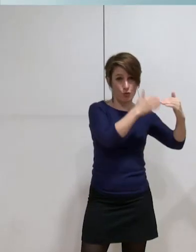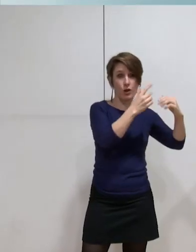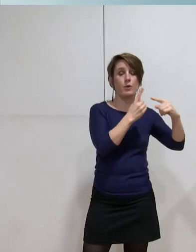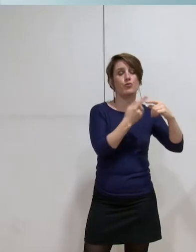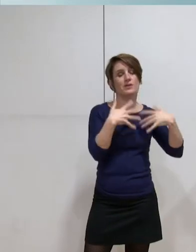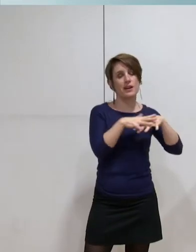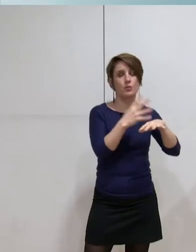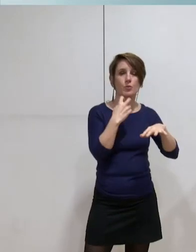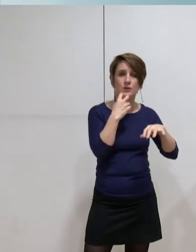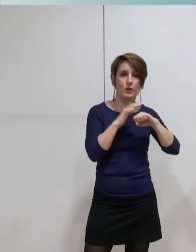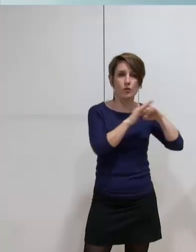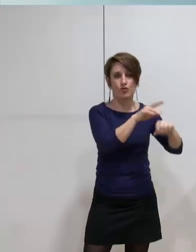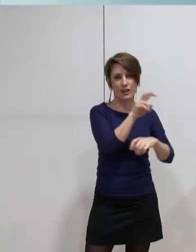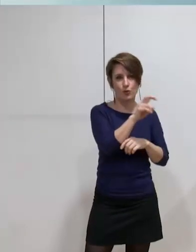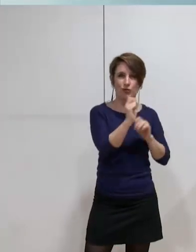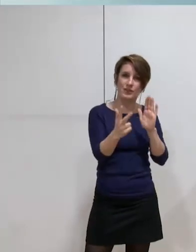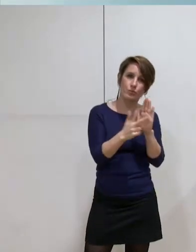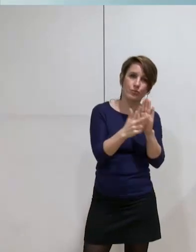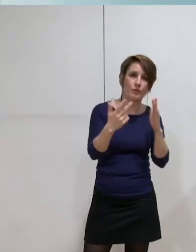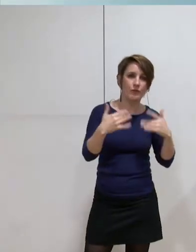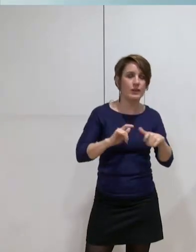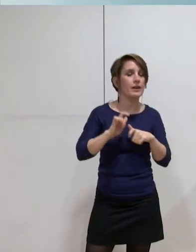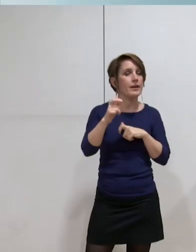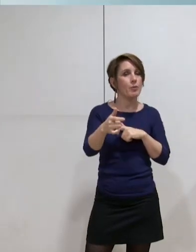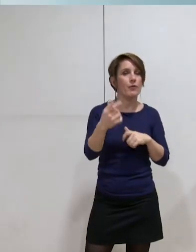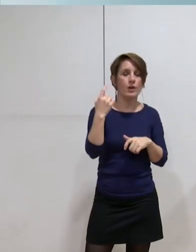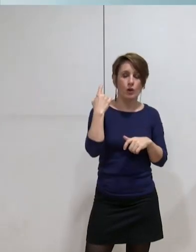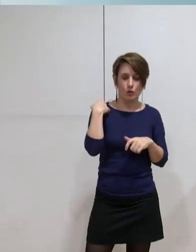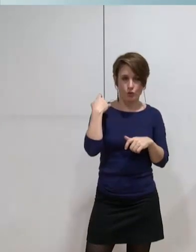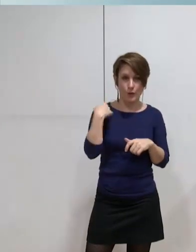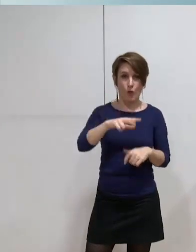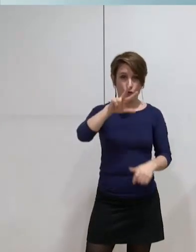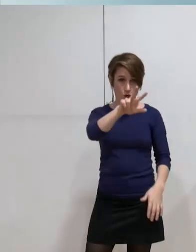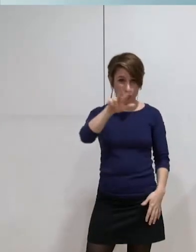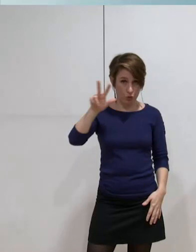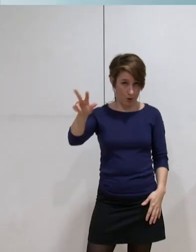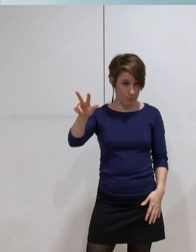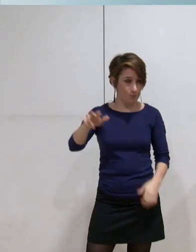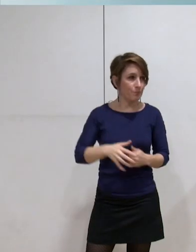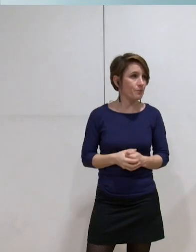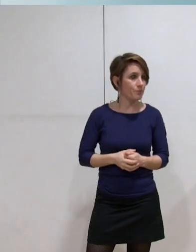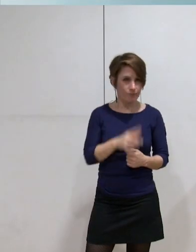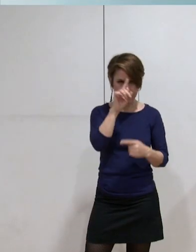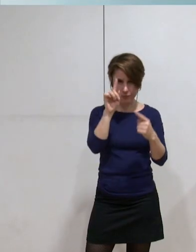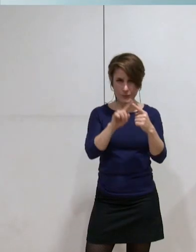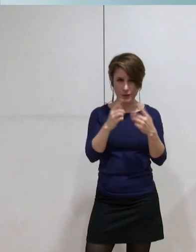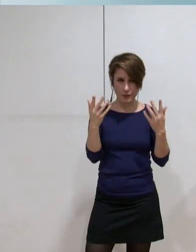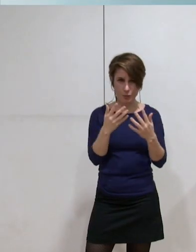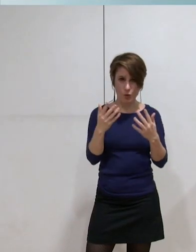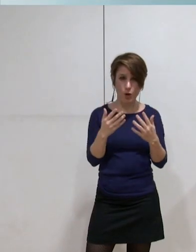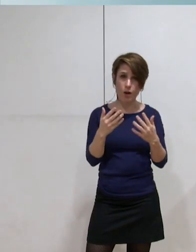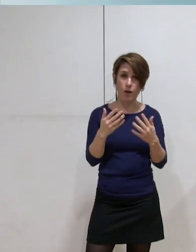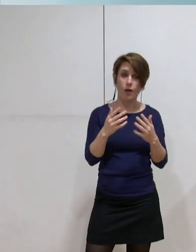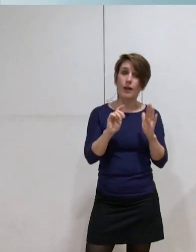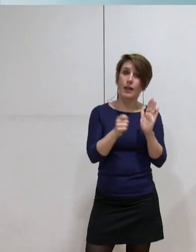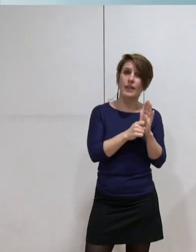progrès rassemblement citoyen de la gauche et délibération adopté la délibération 33 porte sur les ouvertures